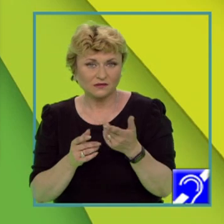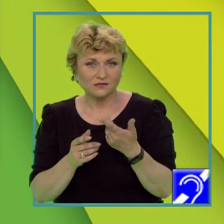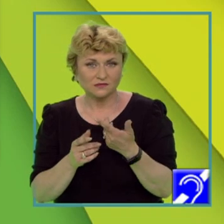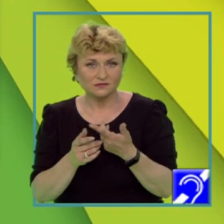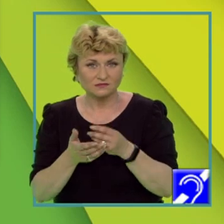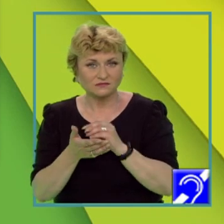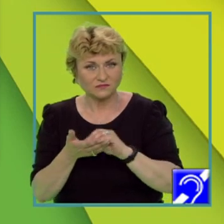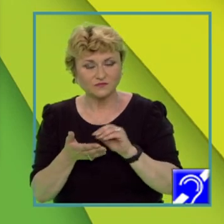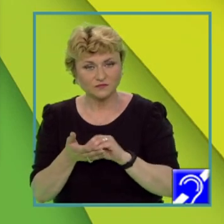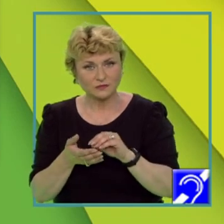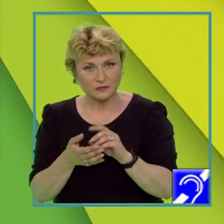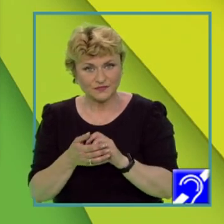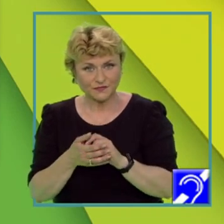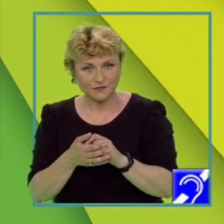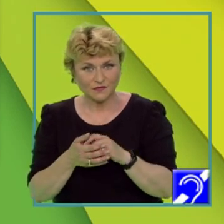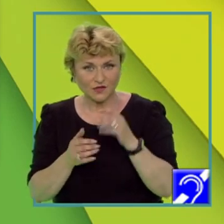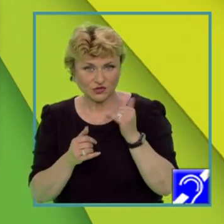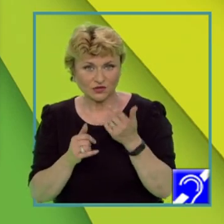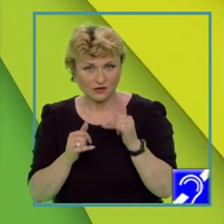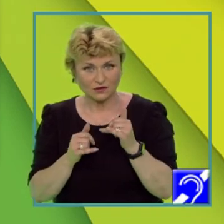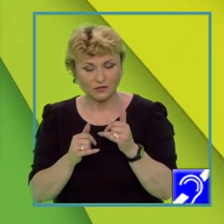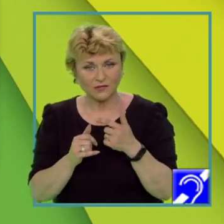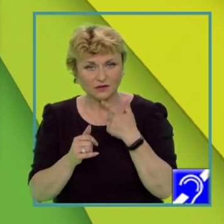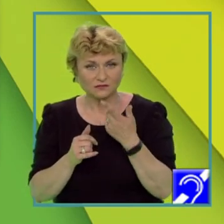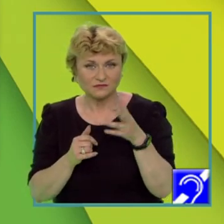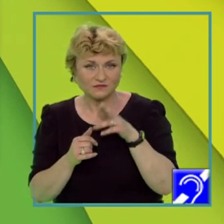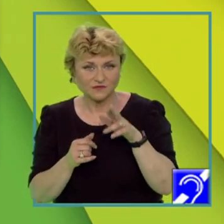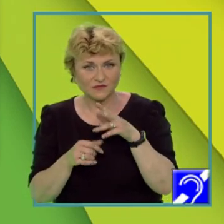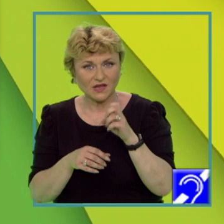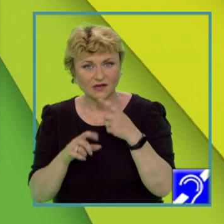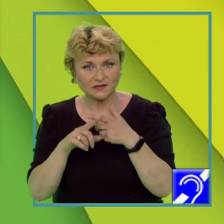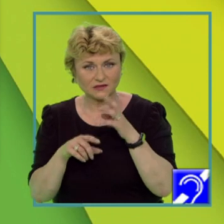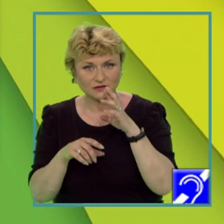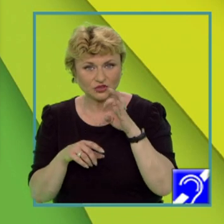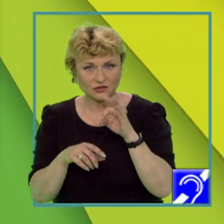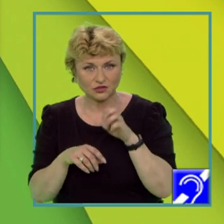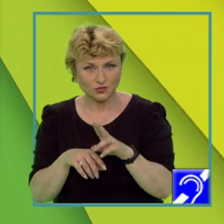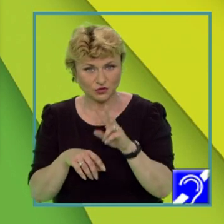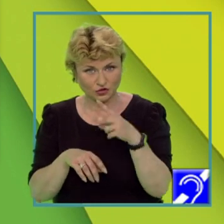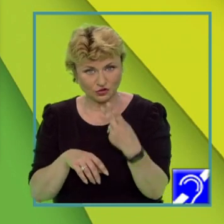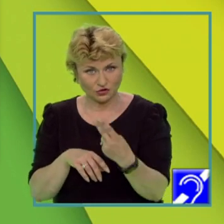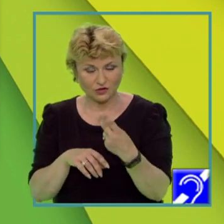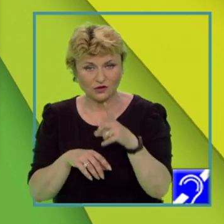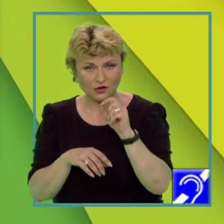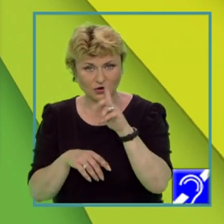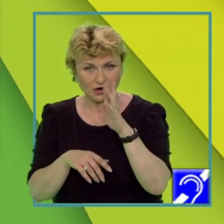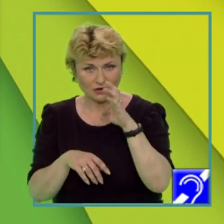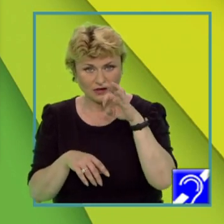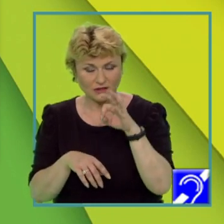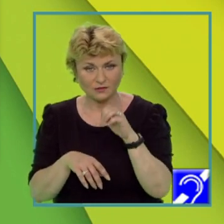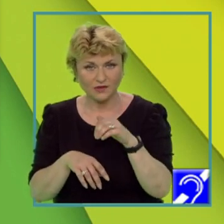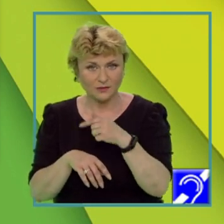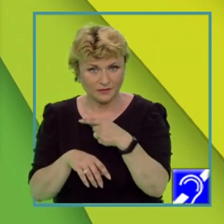sau de existență eveniment Cum la exercițiul nostru și avem 2 minus logaritm zecimal din